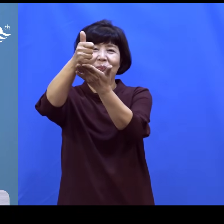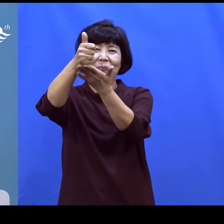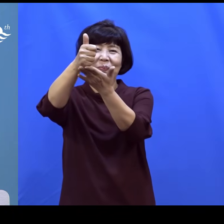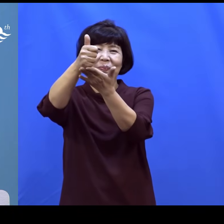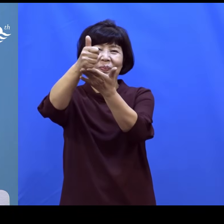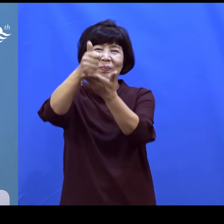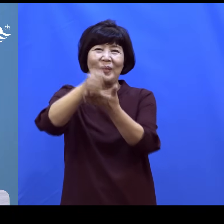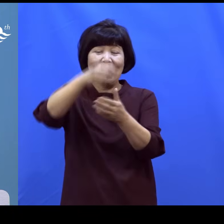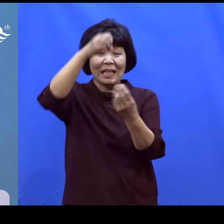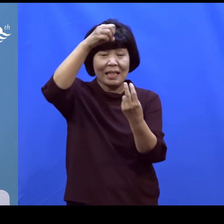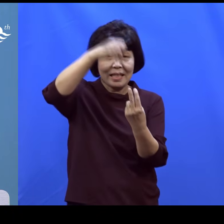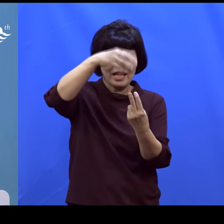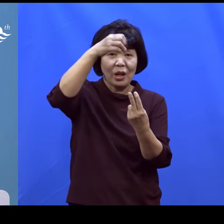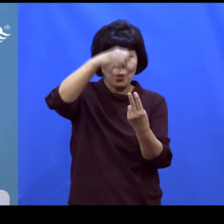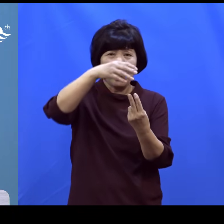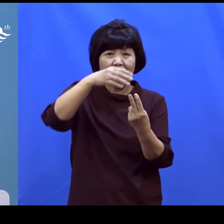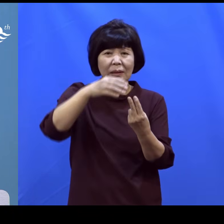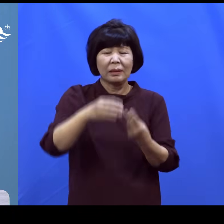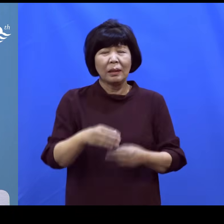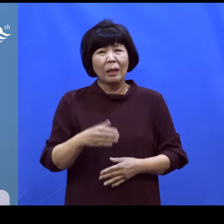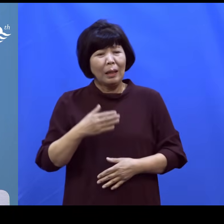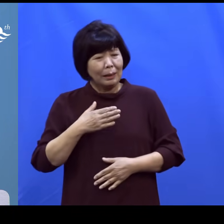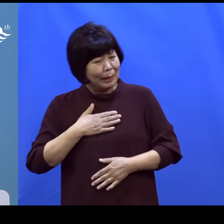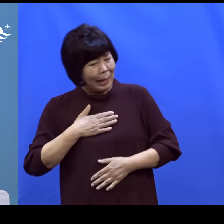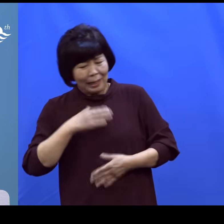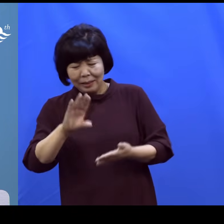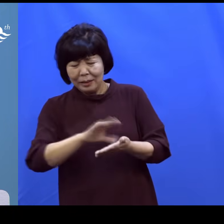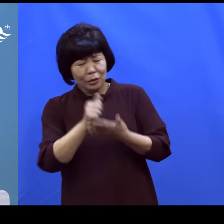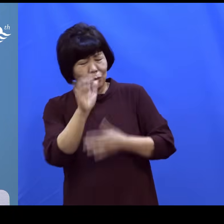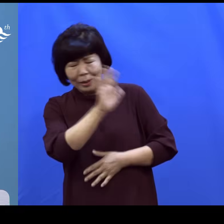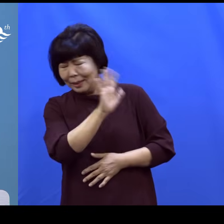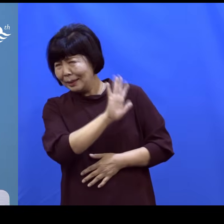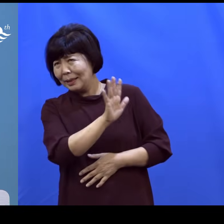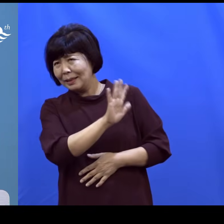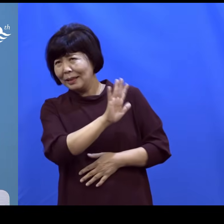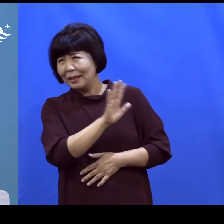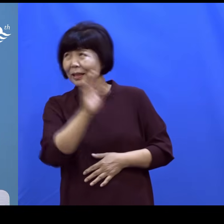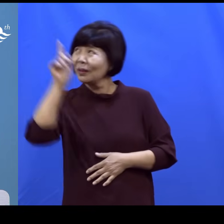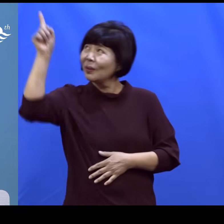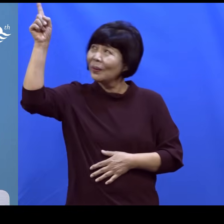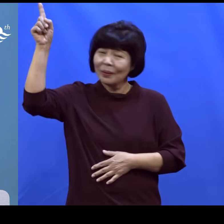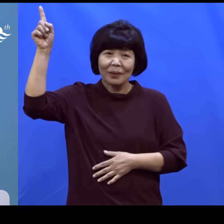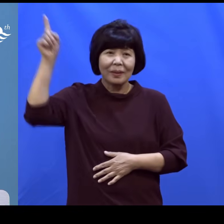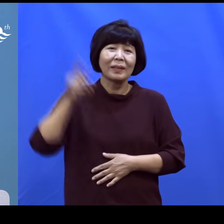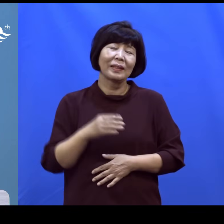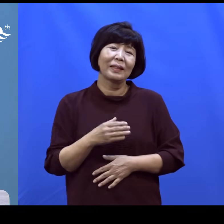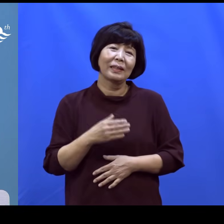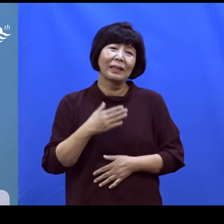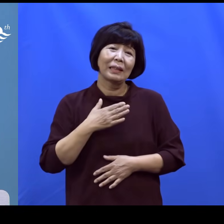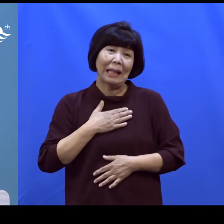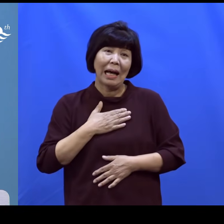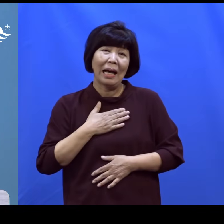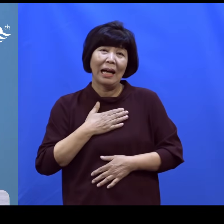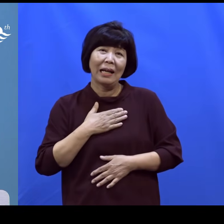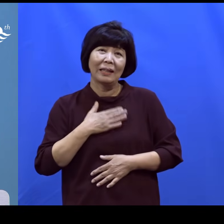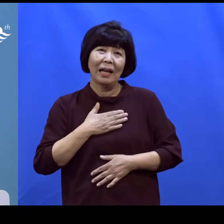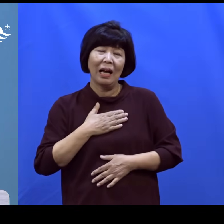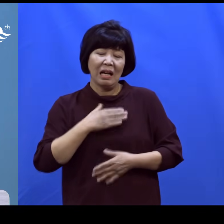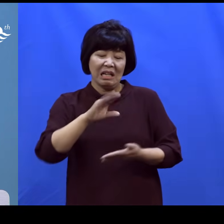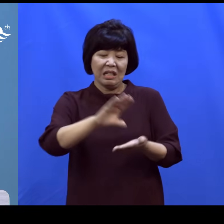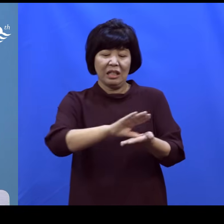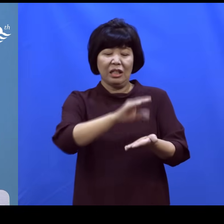그래서 세례요한은 그걸 깨달은 거예요. 나는 아닙니다. 나는 그리스도가 아닙니다. 여러분, 끊임없이 내가 그리스도인